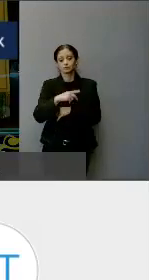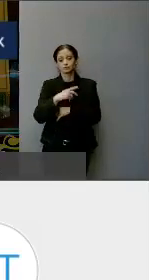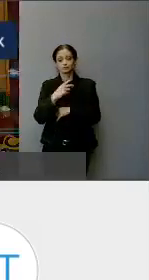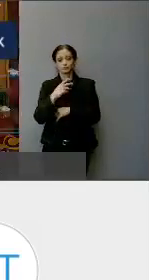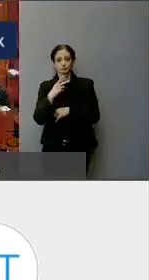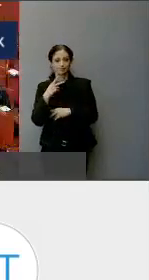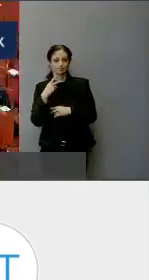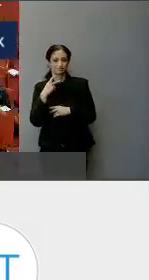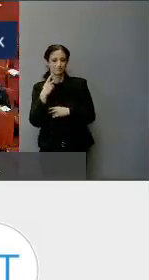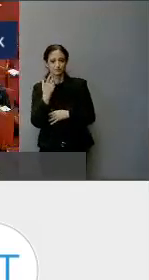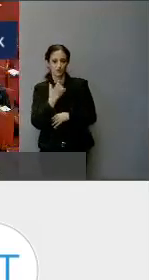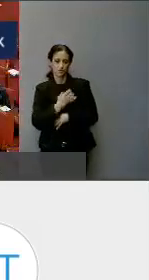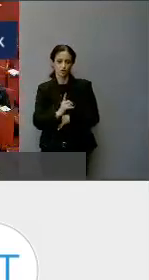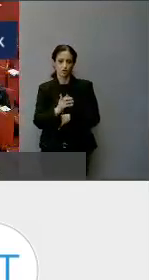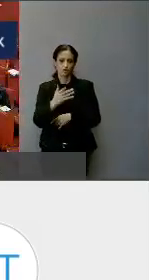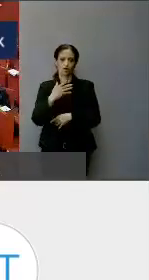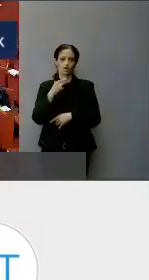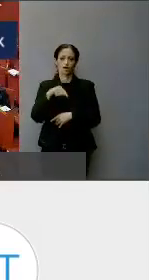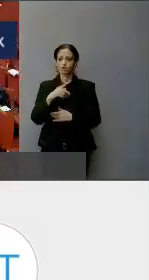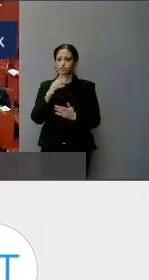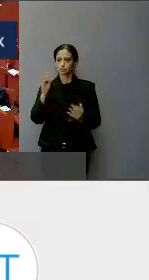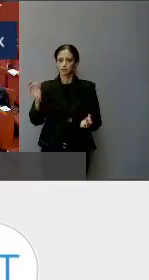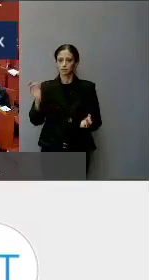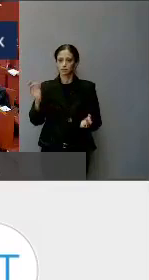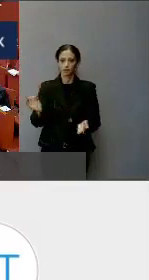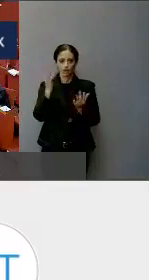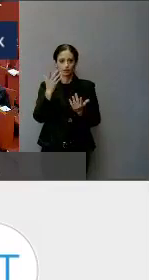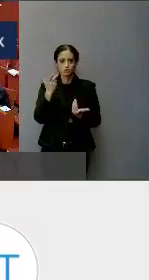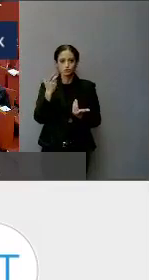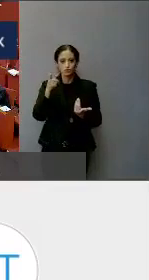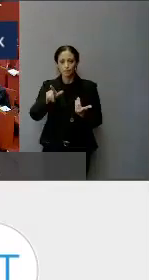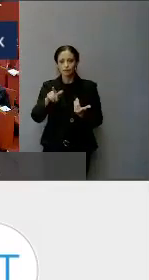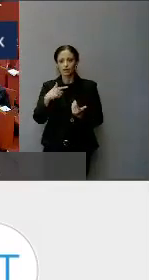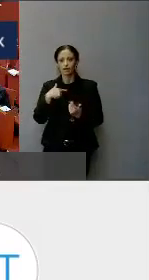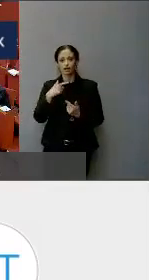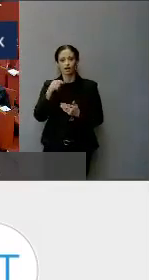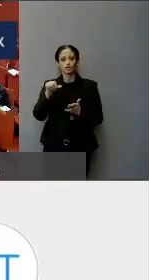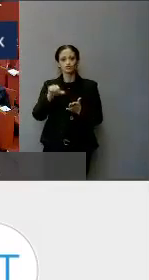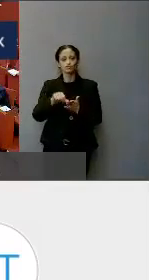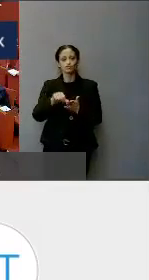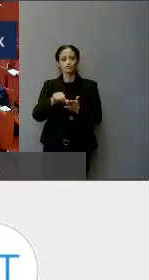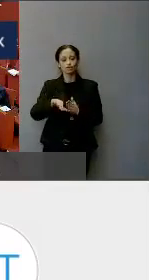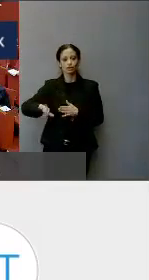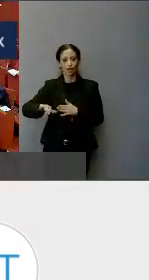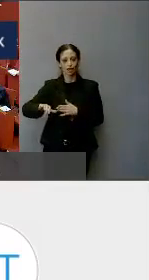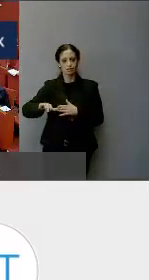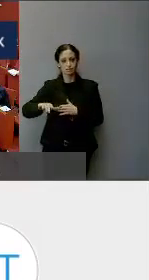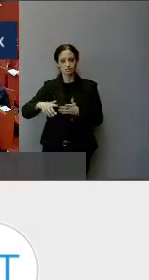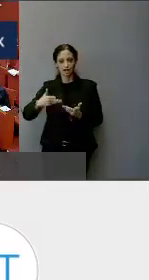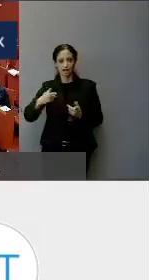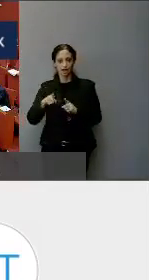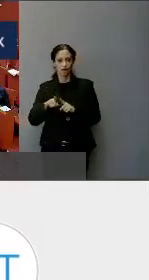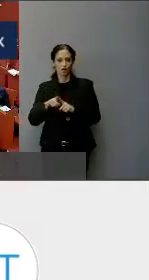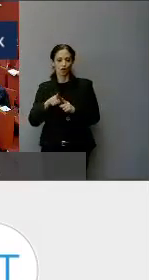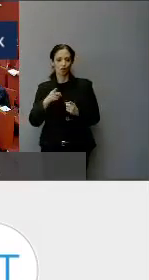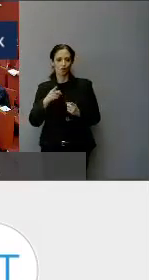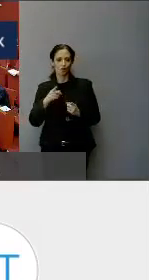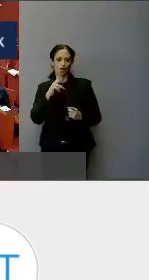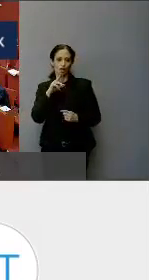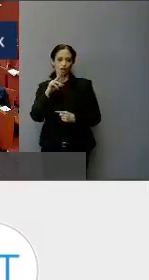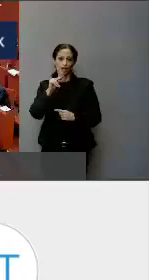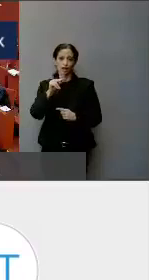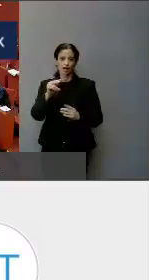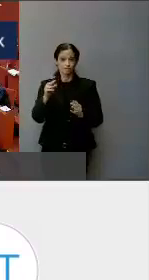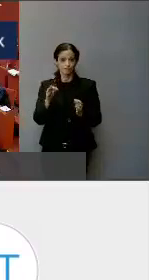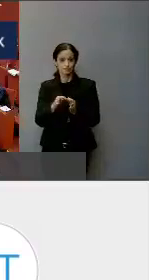però oggi è un evento perché per la prima volta abbiamo sentito il centrodestra esprimere non demerito naturalmente esprimersi a favore